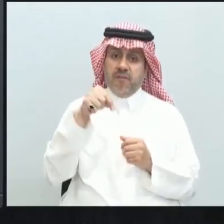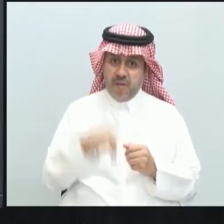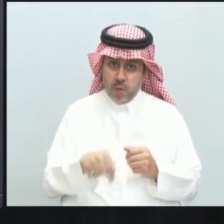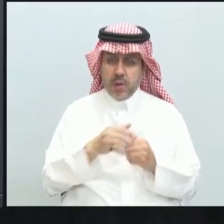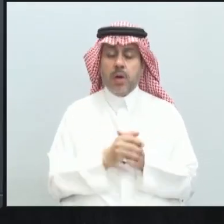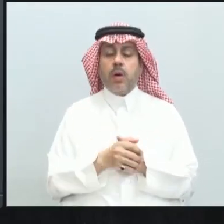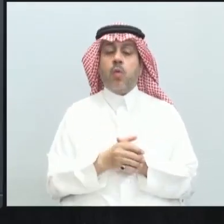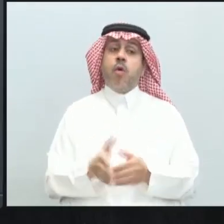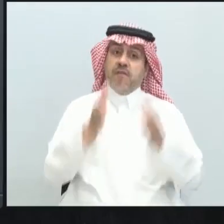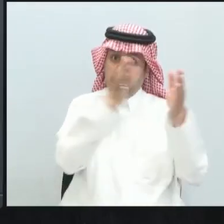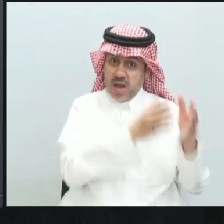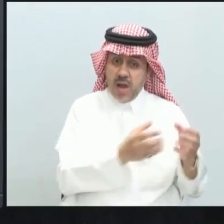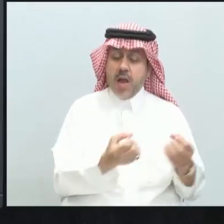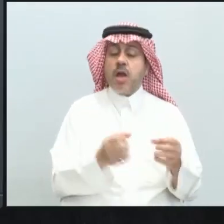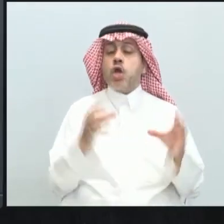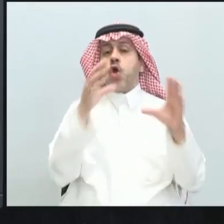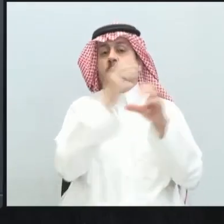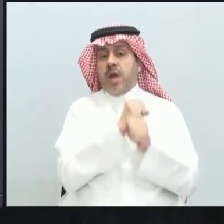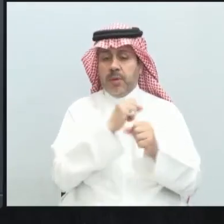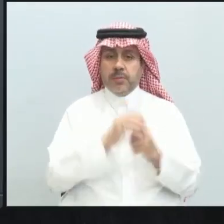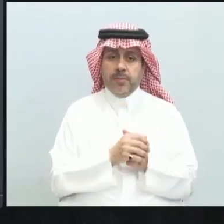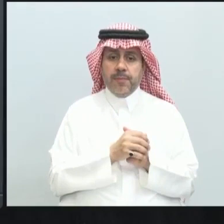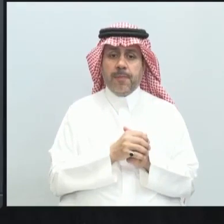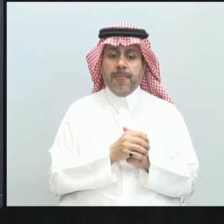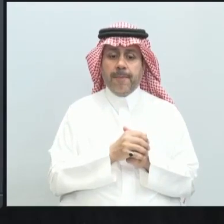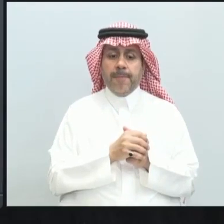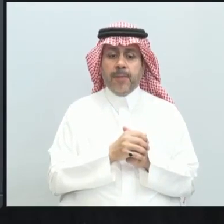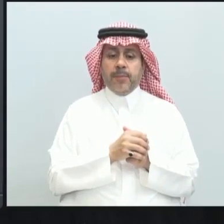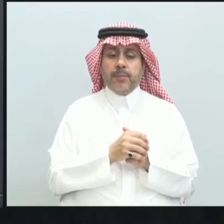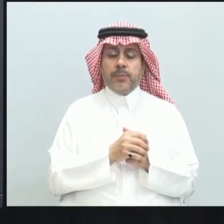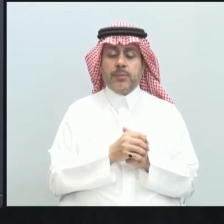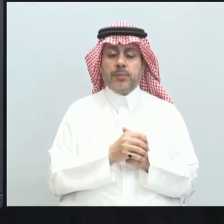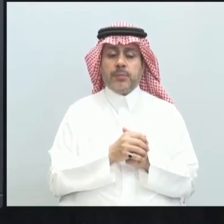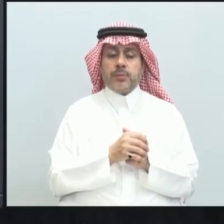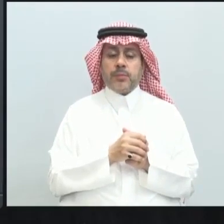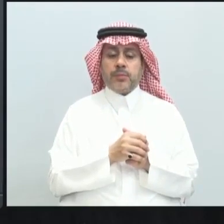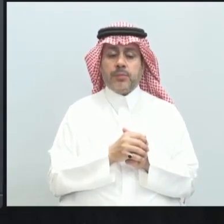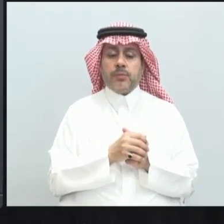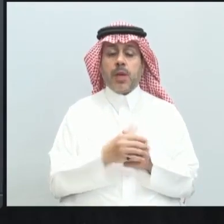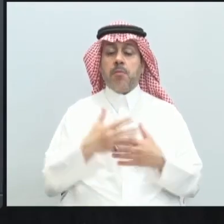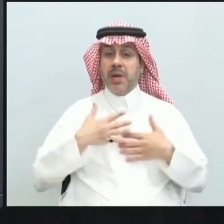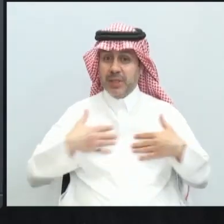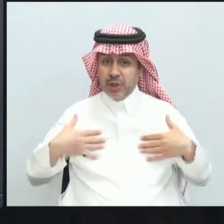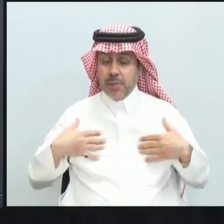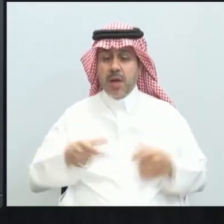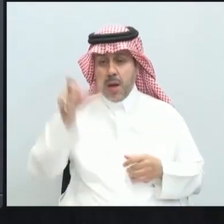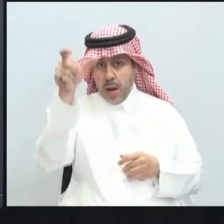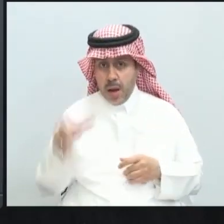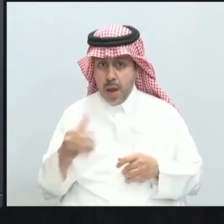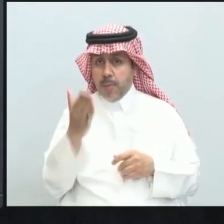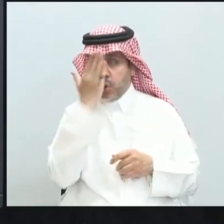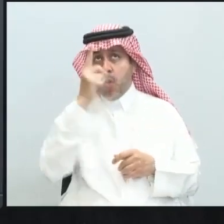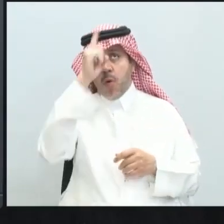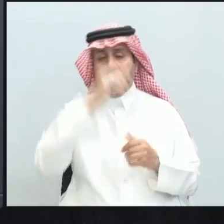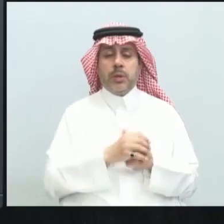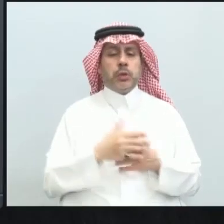هذه الدنيا بما يراه المرء في منامه من الرؤيا الصالحه او ترى له كذلك ما يشعر به العبد بحمد الله تعالى